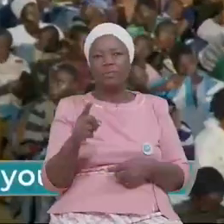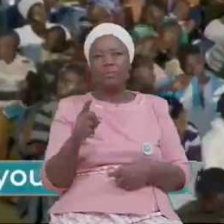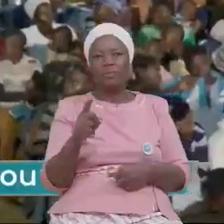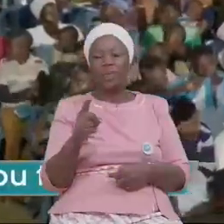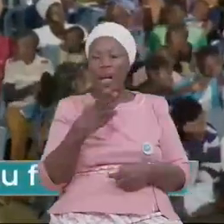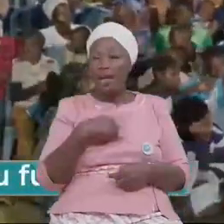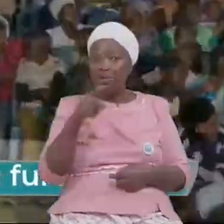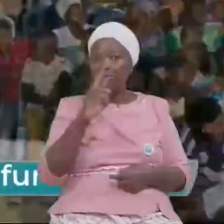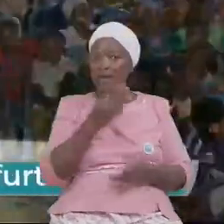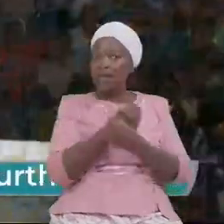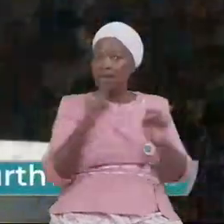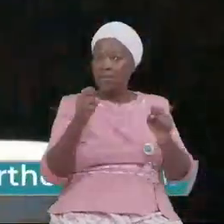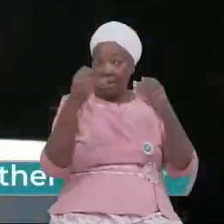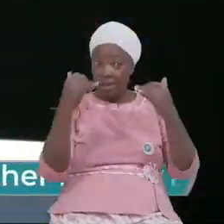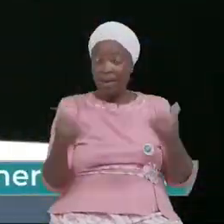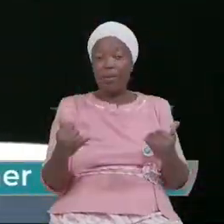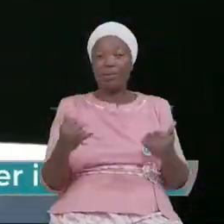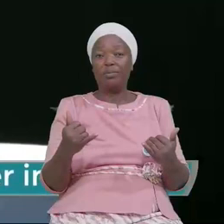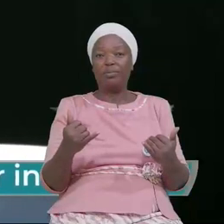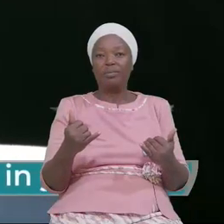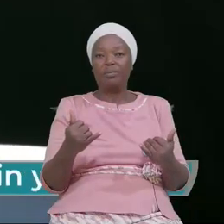Vous êtes déjà sauvés.